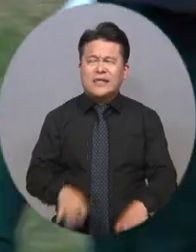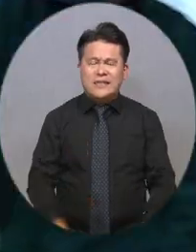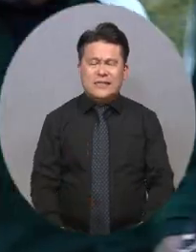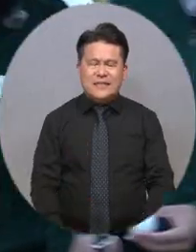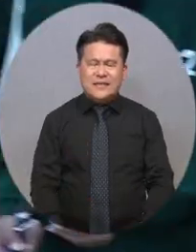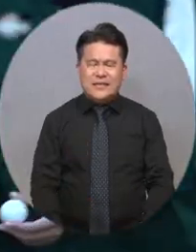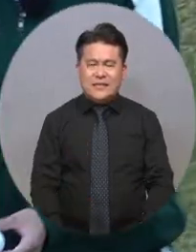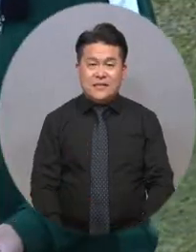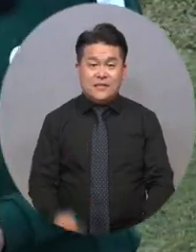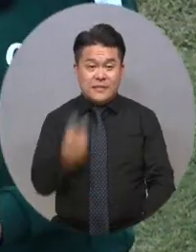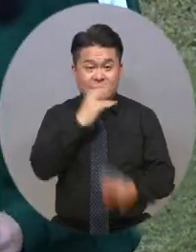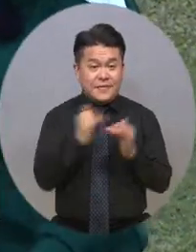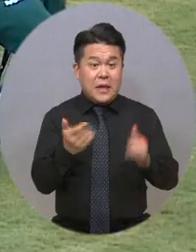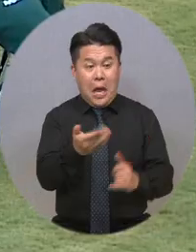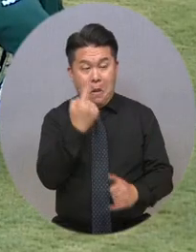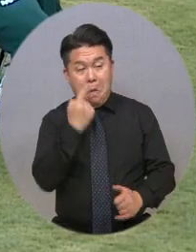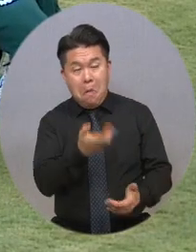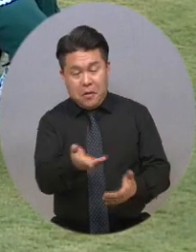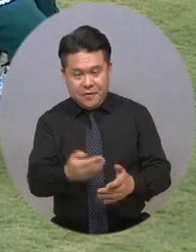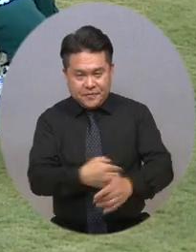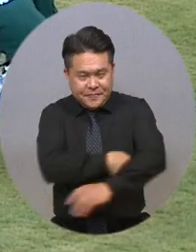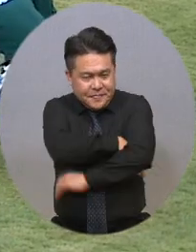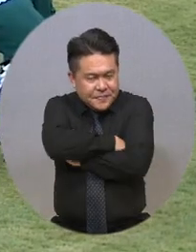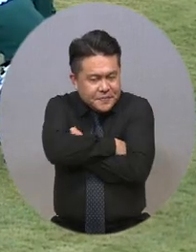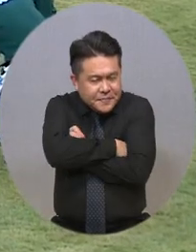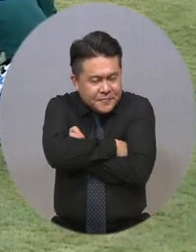자, 관리자님. 아, 관리자님.